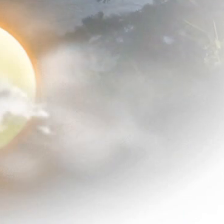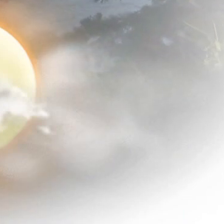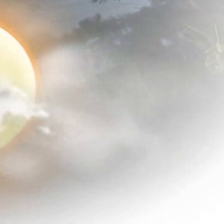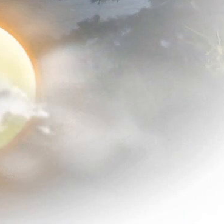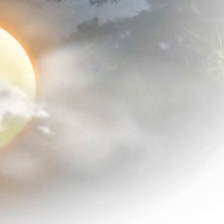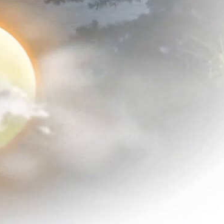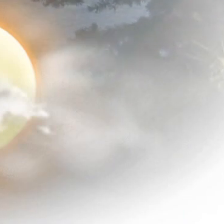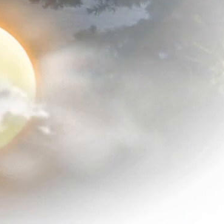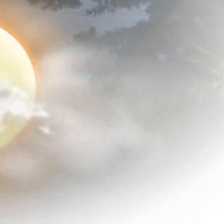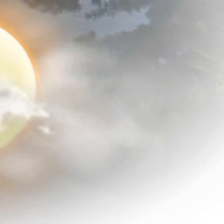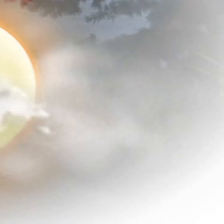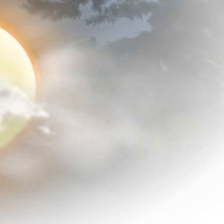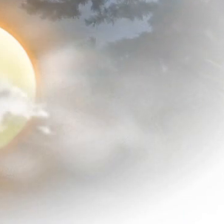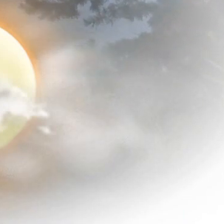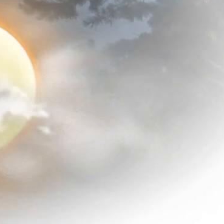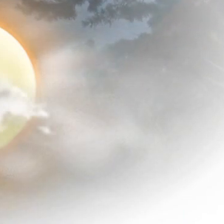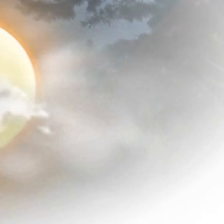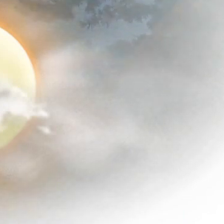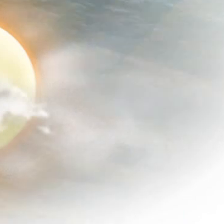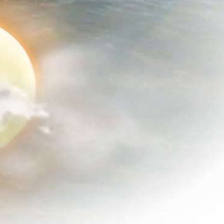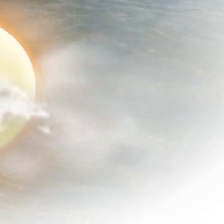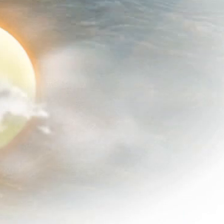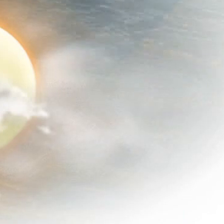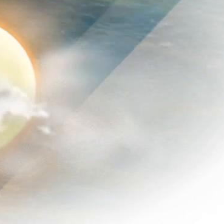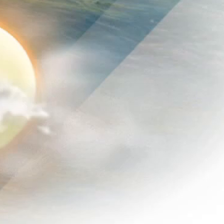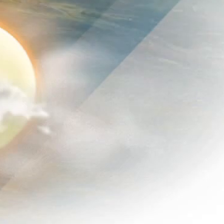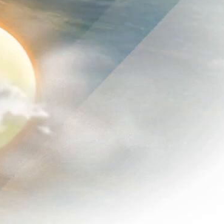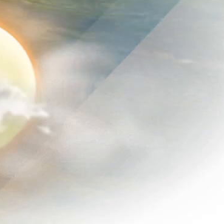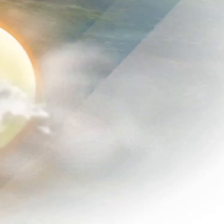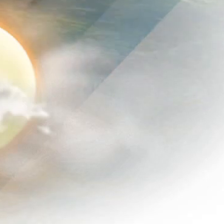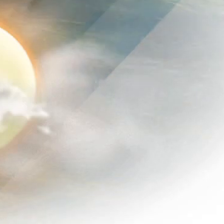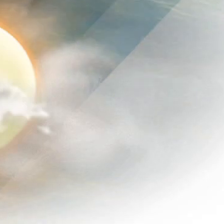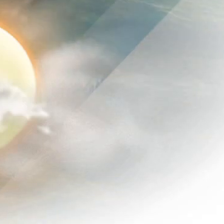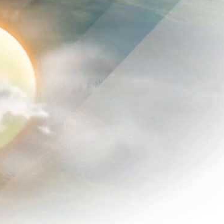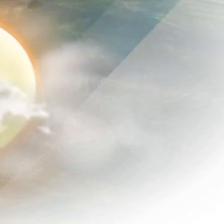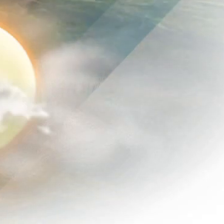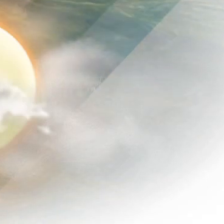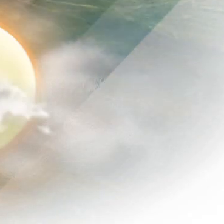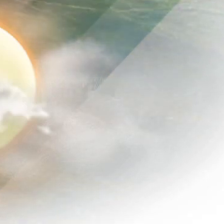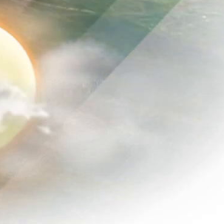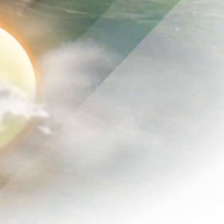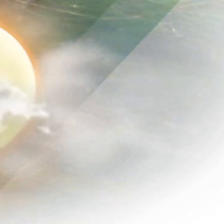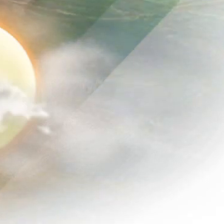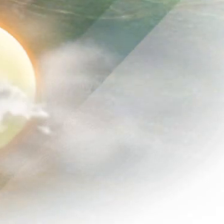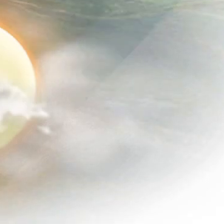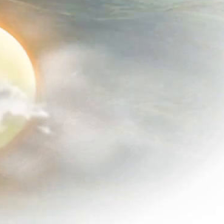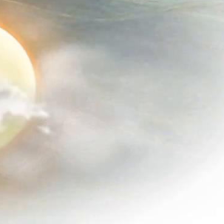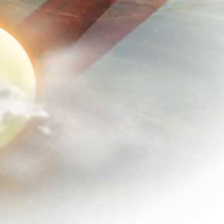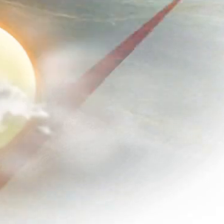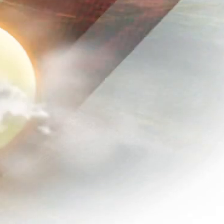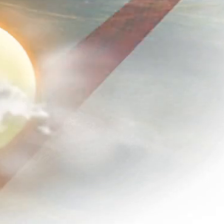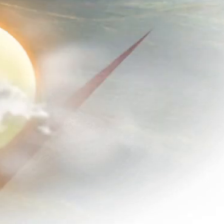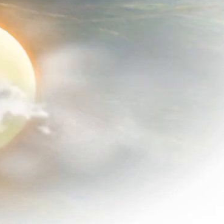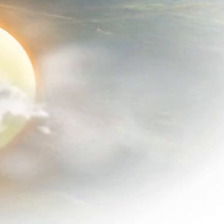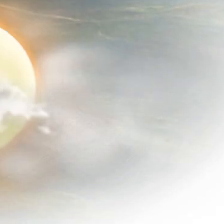У пятницу 16 верасня у Гродні чакаецца пераменная воблачнасць без ападкаў. Раніцай слупок термометра